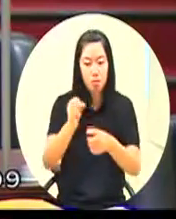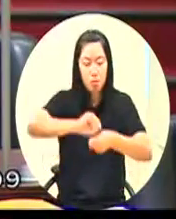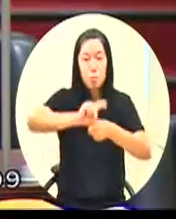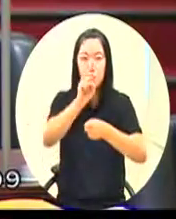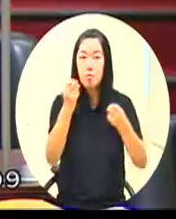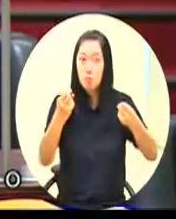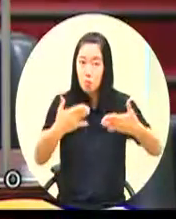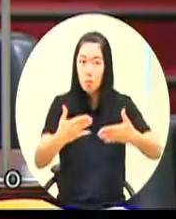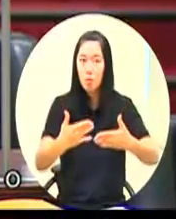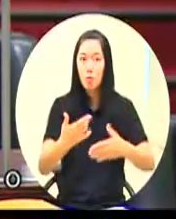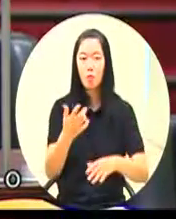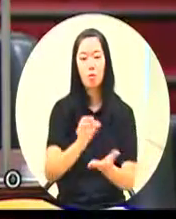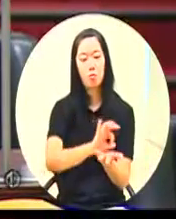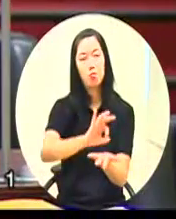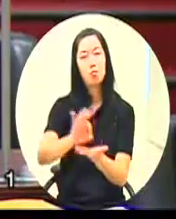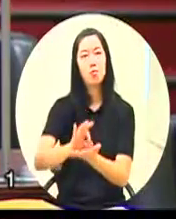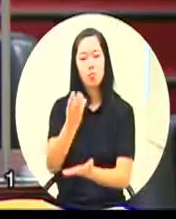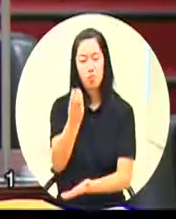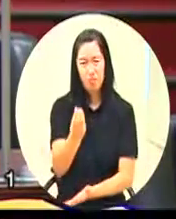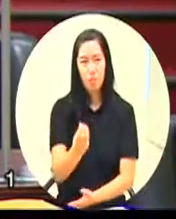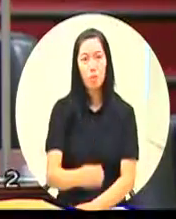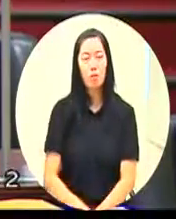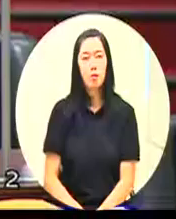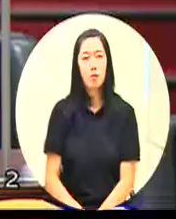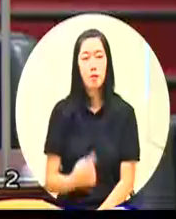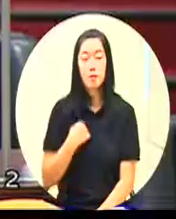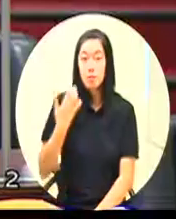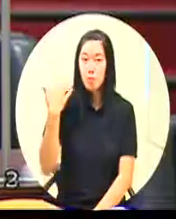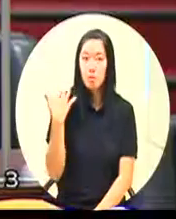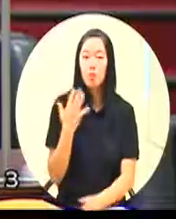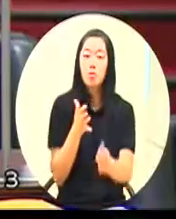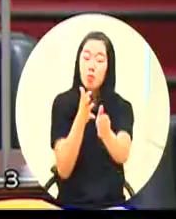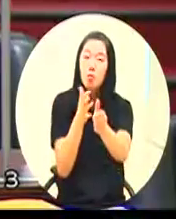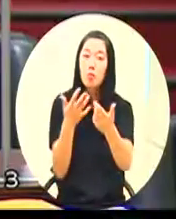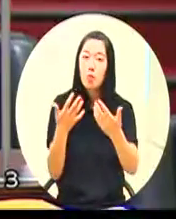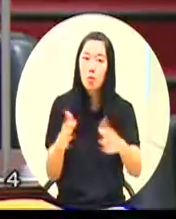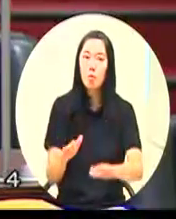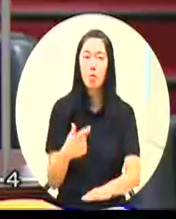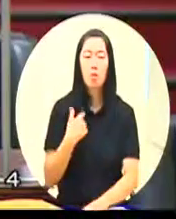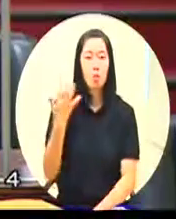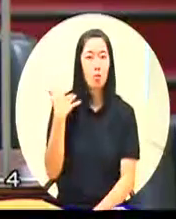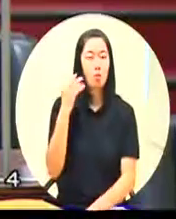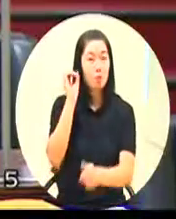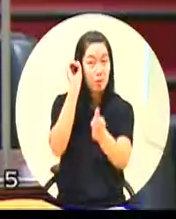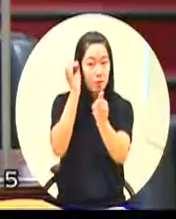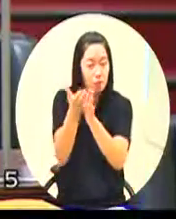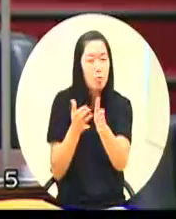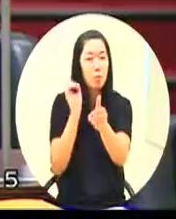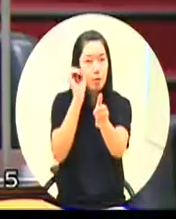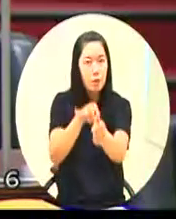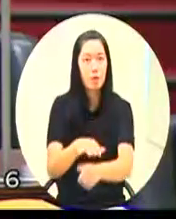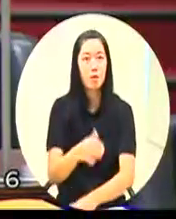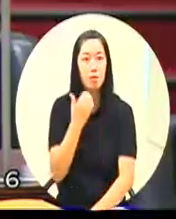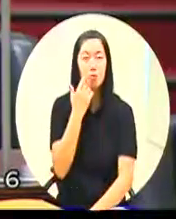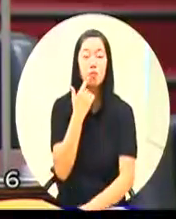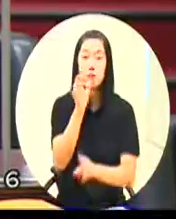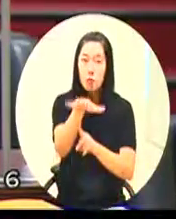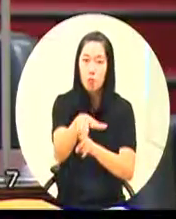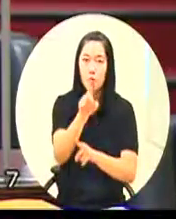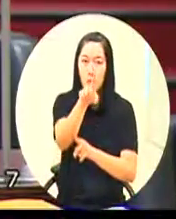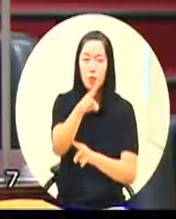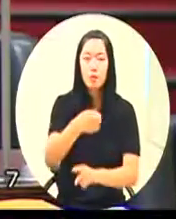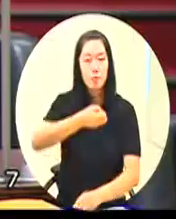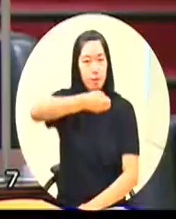的实用性不大。好，我上一次我咨询的时候我就已经有一个预告，美浓会有一个青棒会出